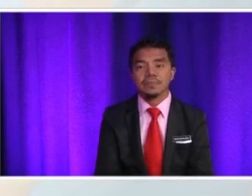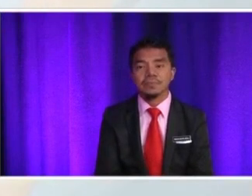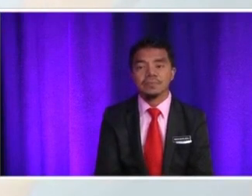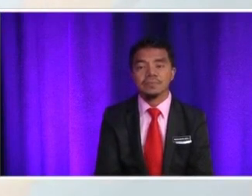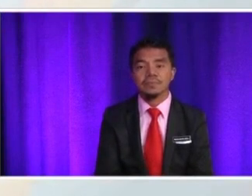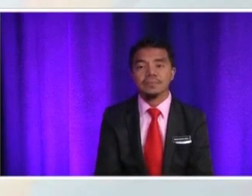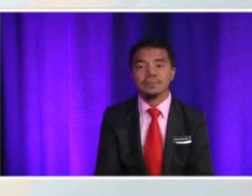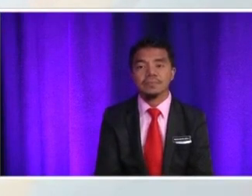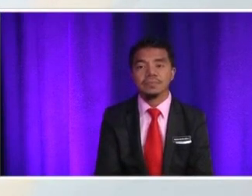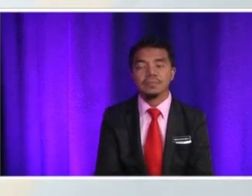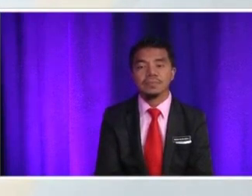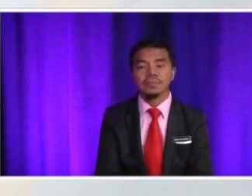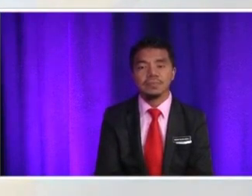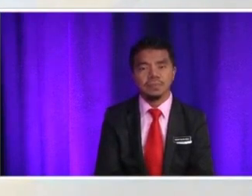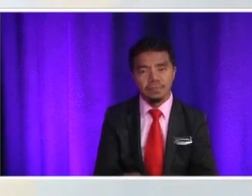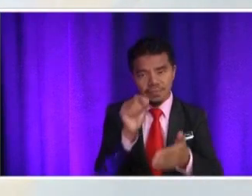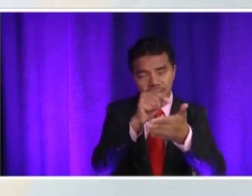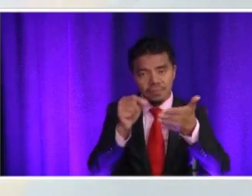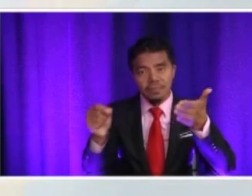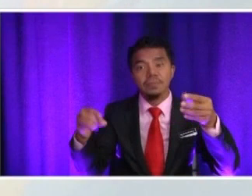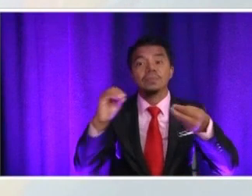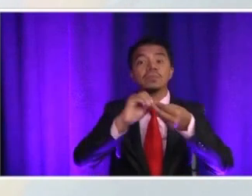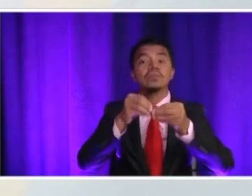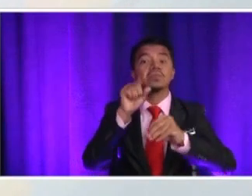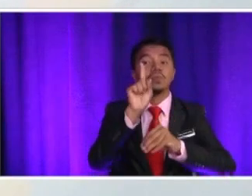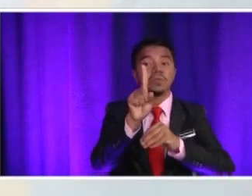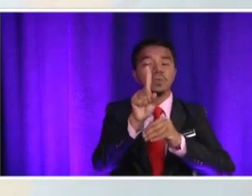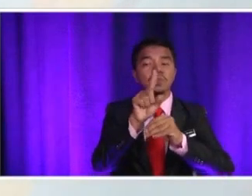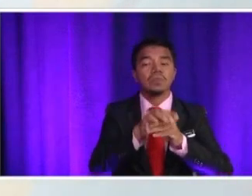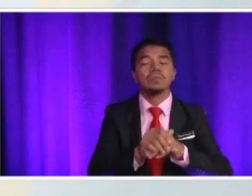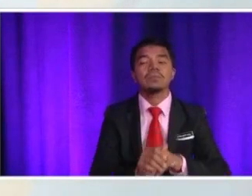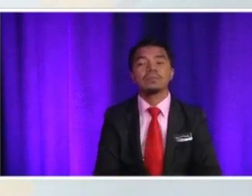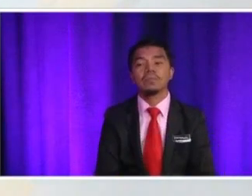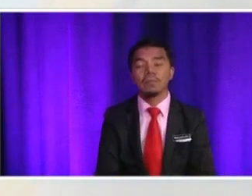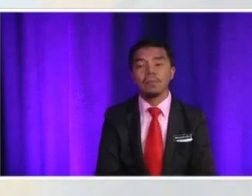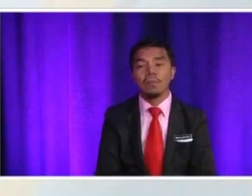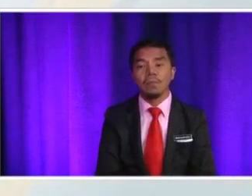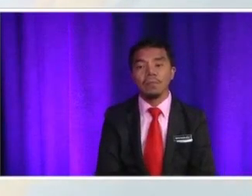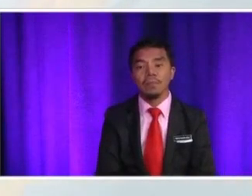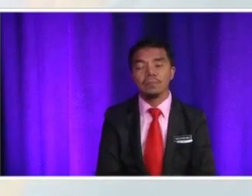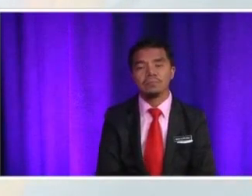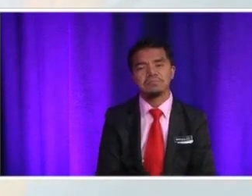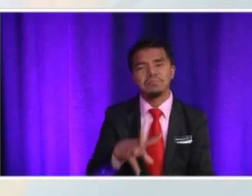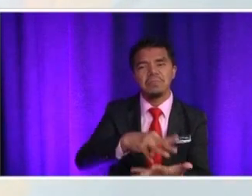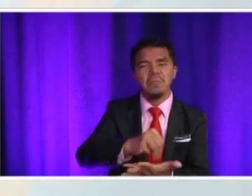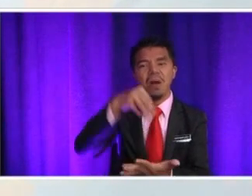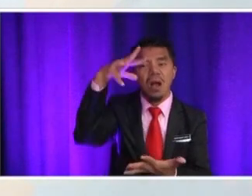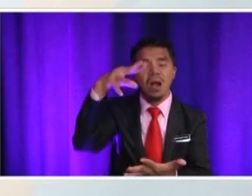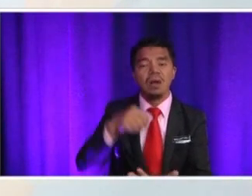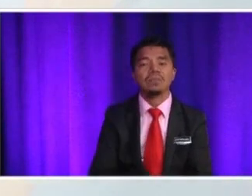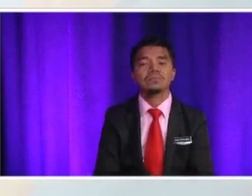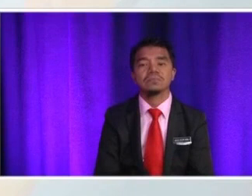Ayat keterangan dia nombor satu mahal dan kedua pada kedua-dua pakej. Yang kedua